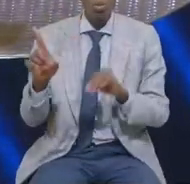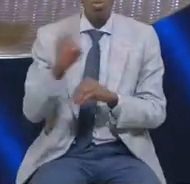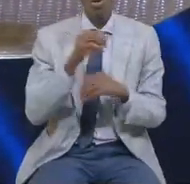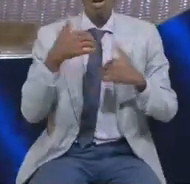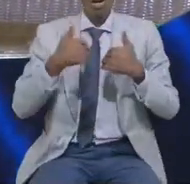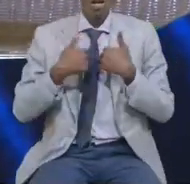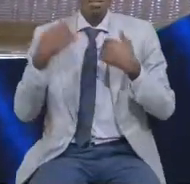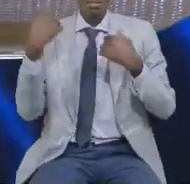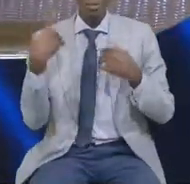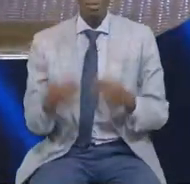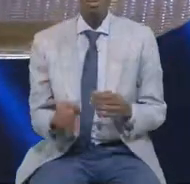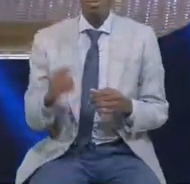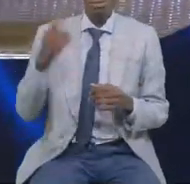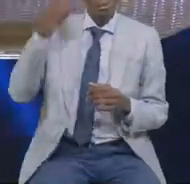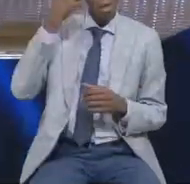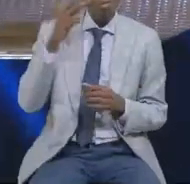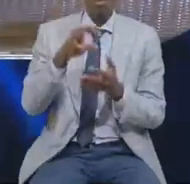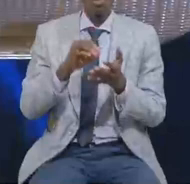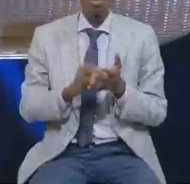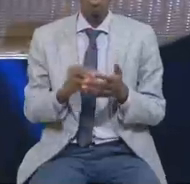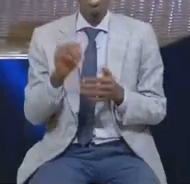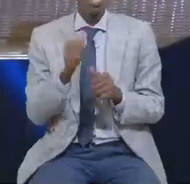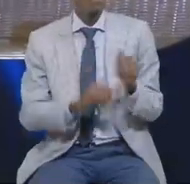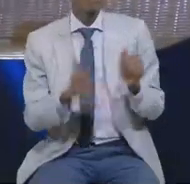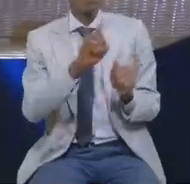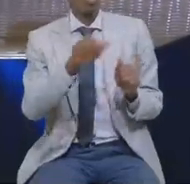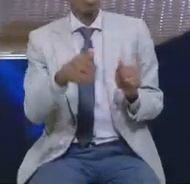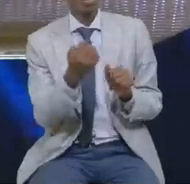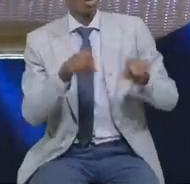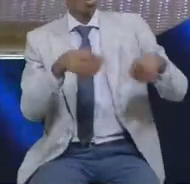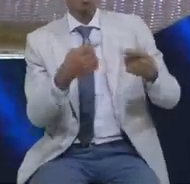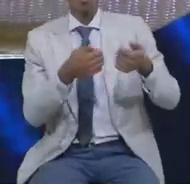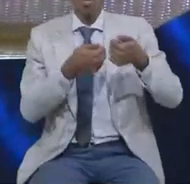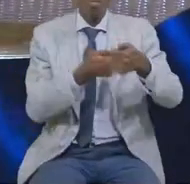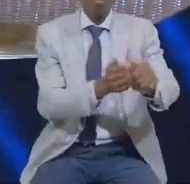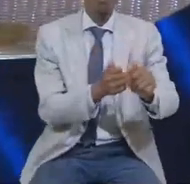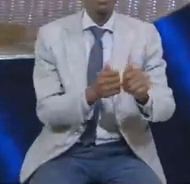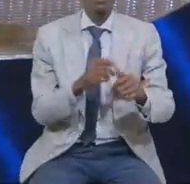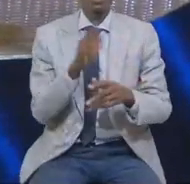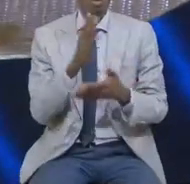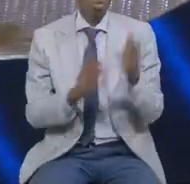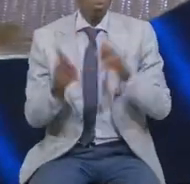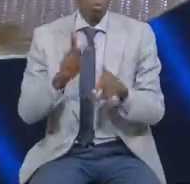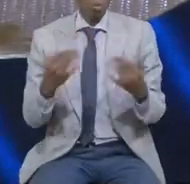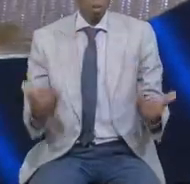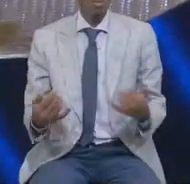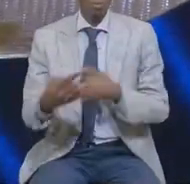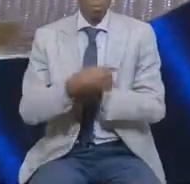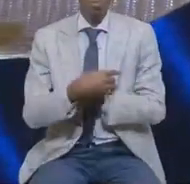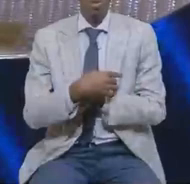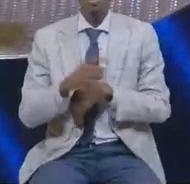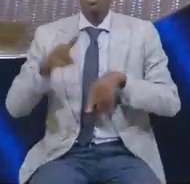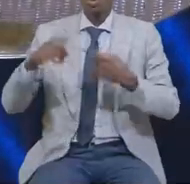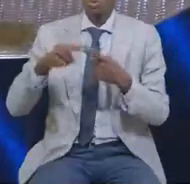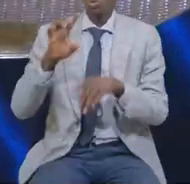Lorsque toute la société, là où la société va, c'est là qu'ils vont. Il y a des gens comme ça ce jour, ils viennent